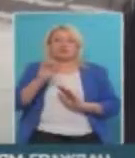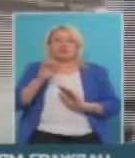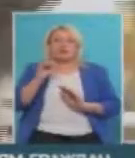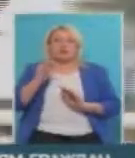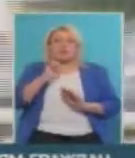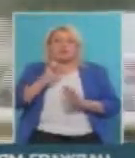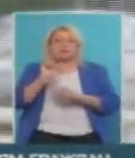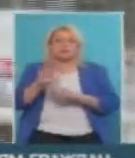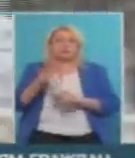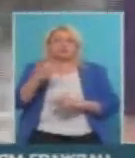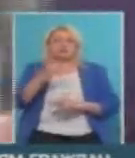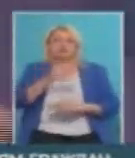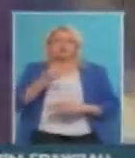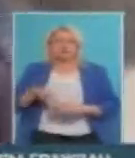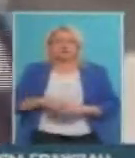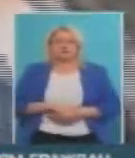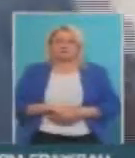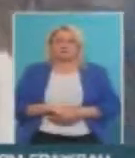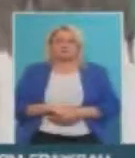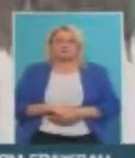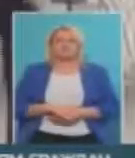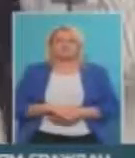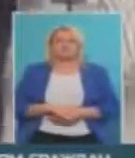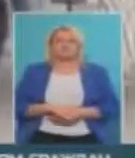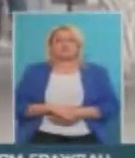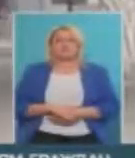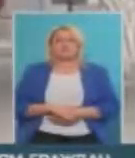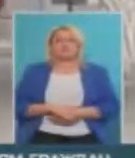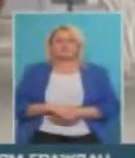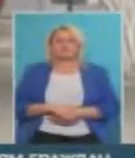обратилось только 30 человек. Лина Карелина, Иманбек Нургалиев, телеканал «Кустанай».